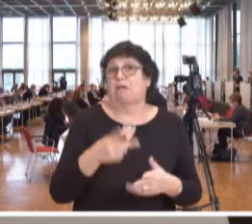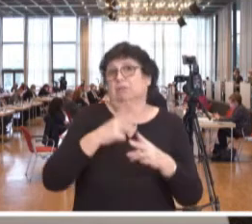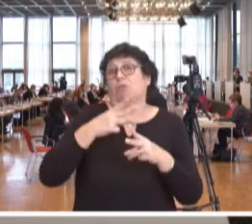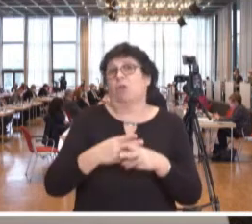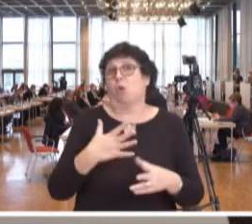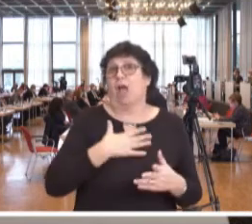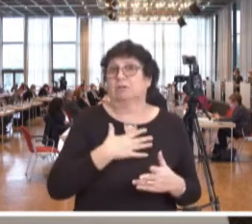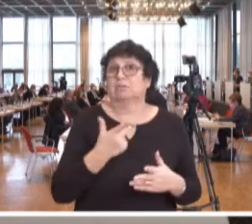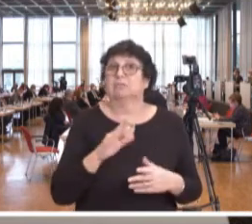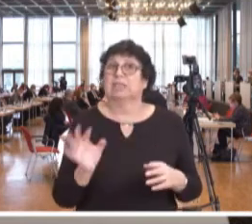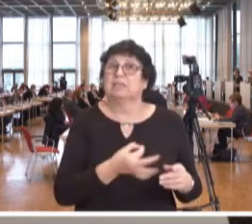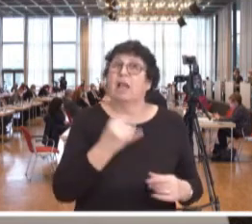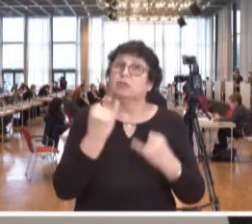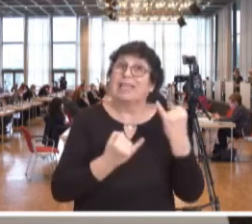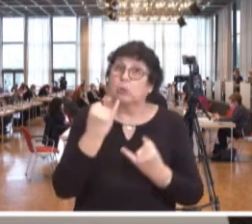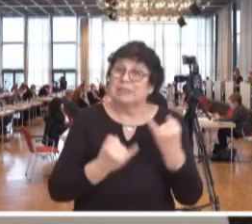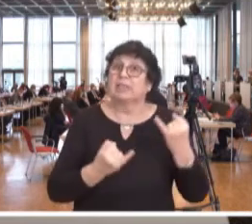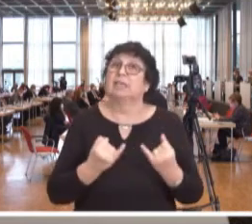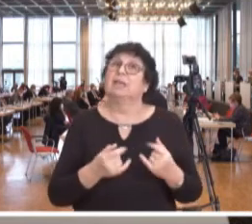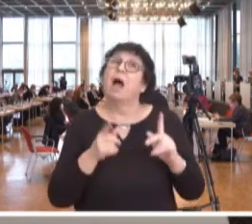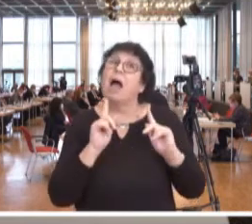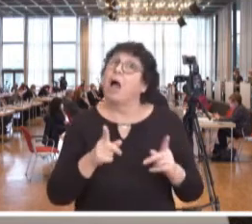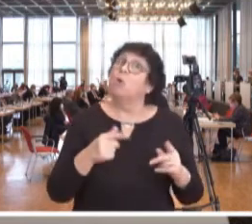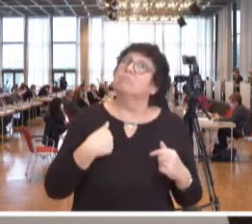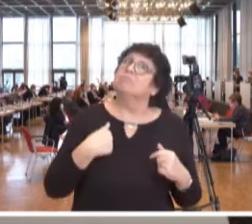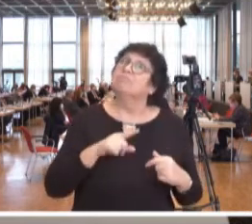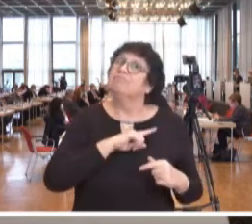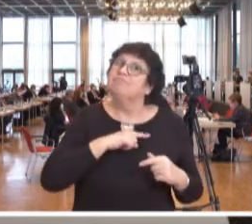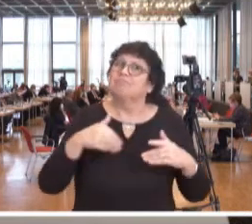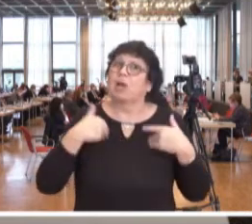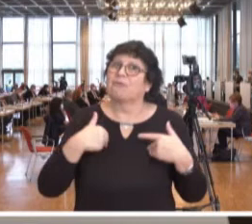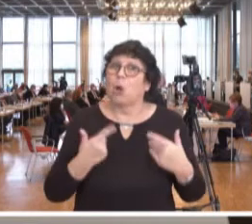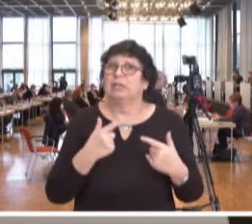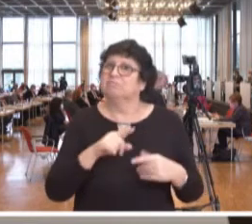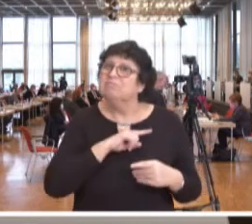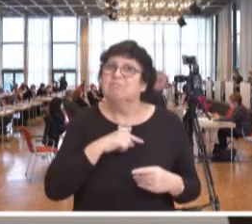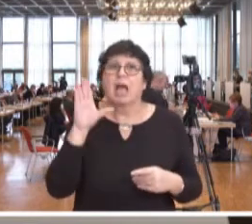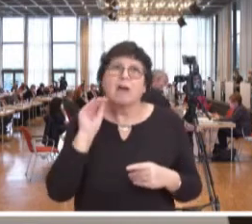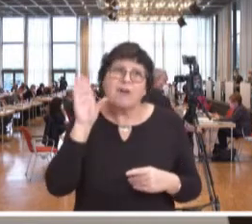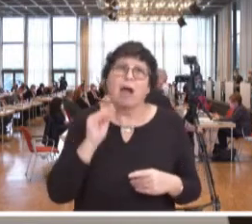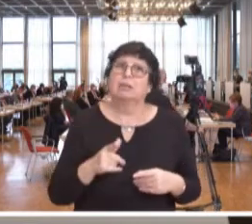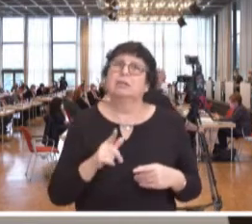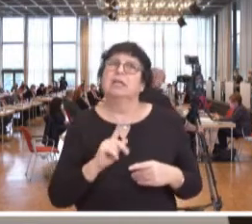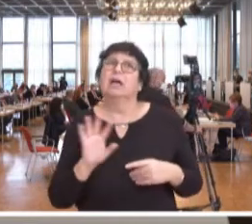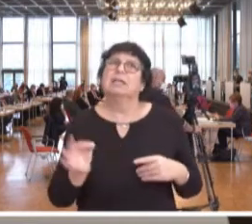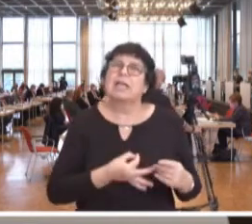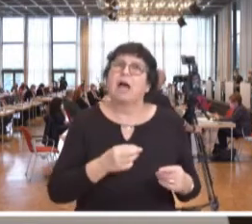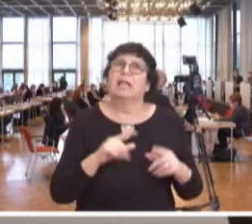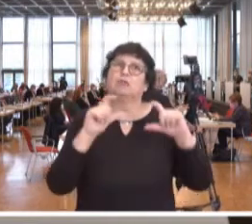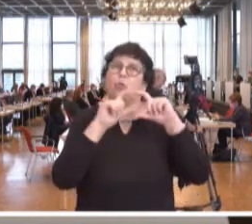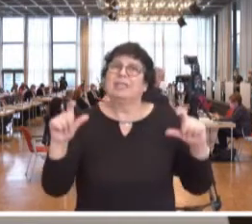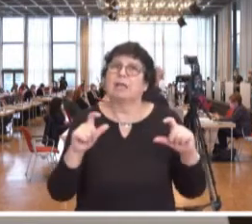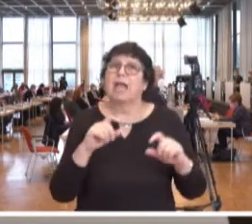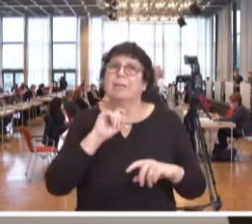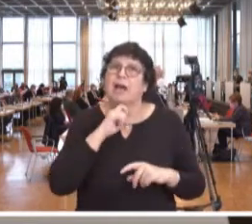die saarländische Industrie. Aber auch hat es mich gefreut, als ich erfahren habe, dass etwa das saarländische Unternehmen Globus eine ganze